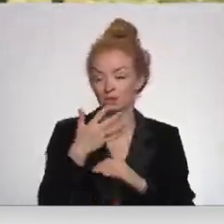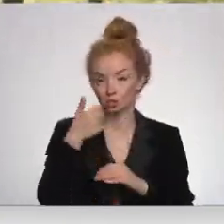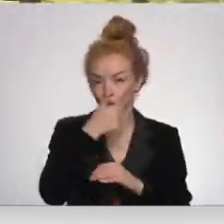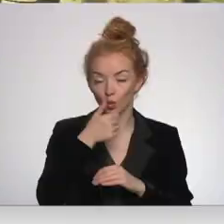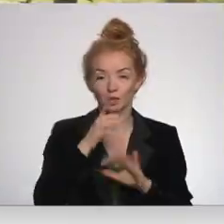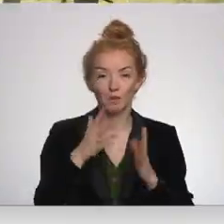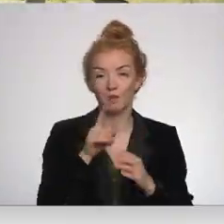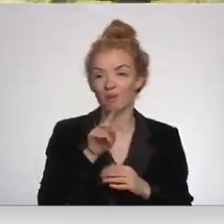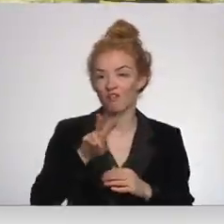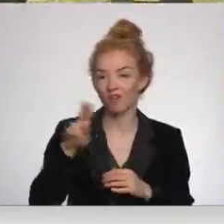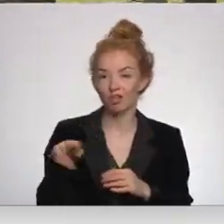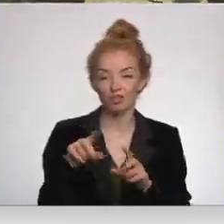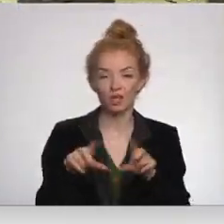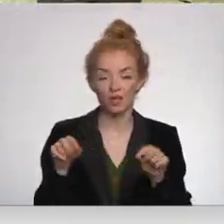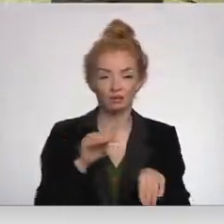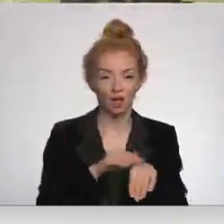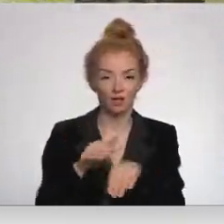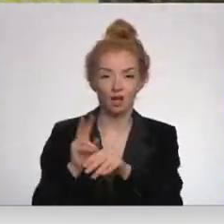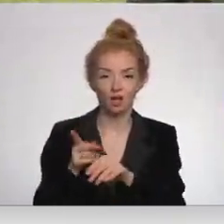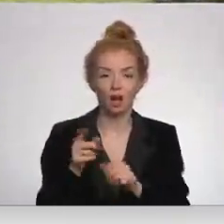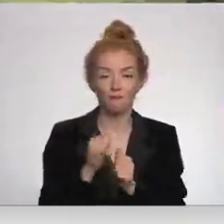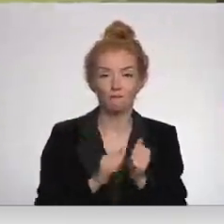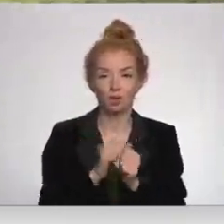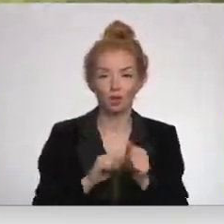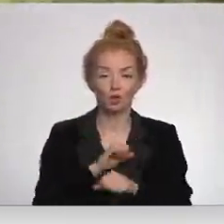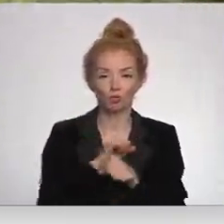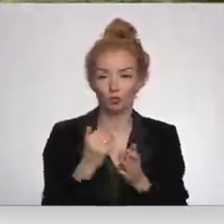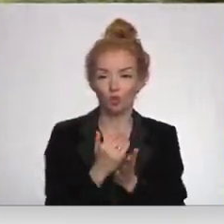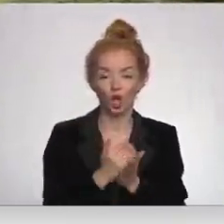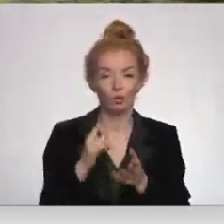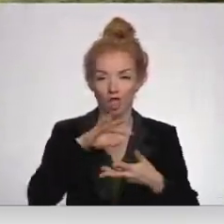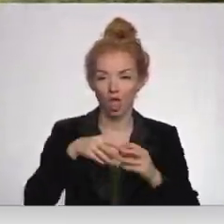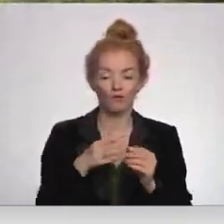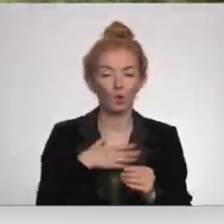veterinārijā dienestā atgādina, biodrošības noteikumi šobrīd jāievēro īpaši stingri.